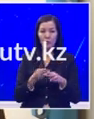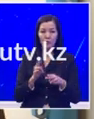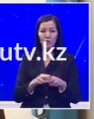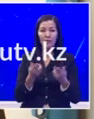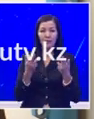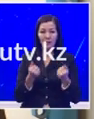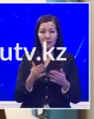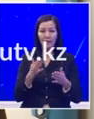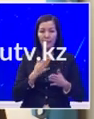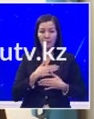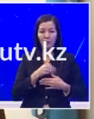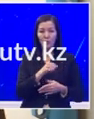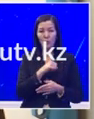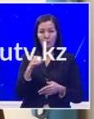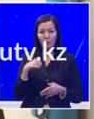әрине біз өзіміз